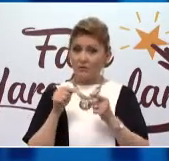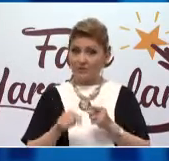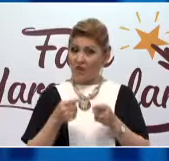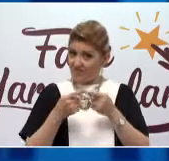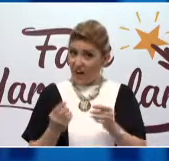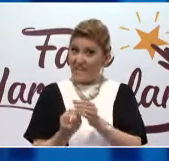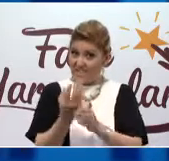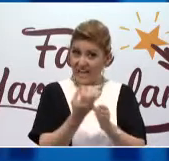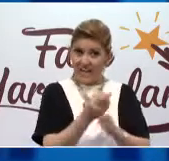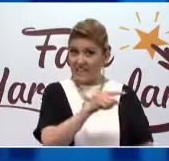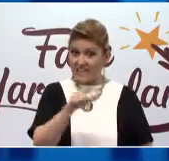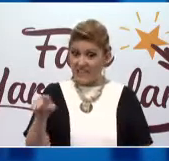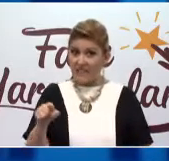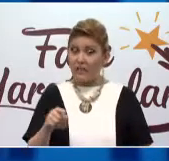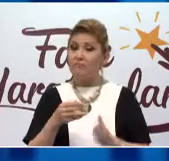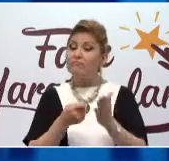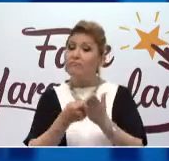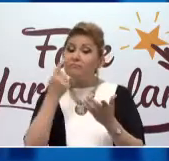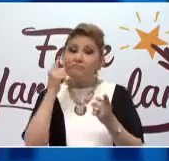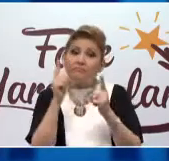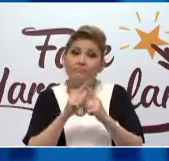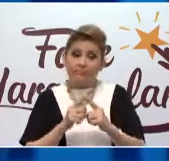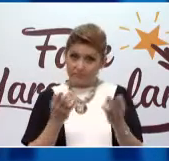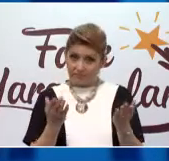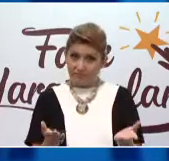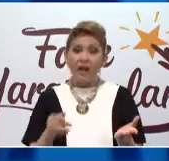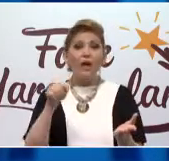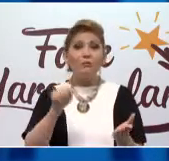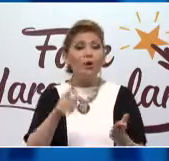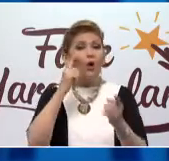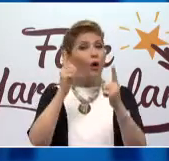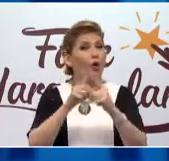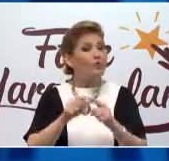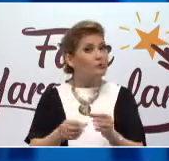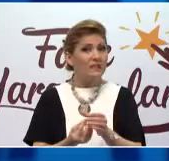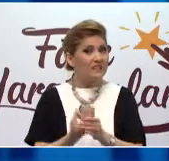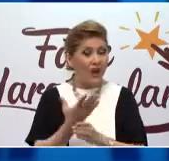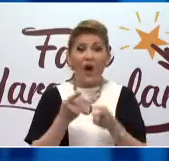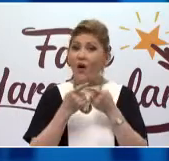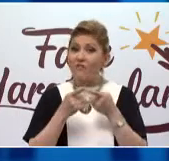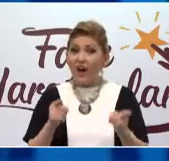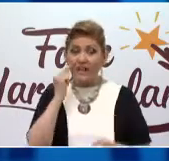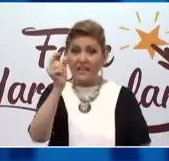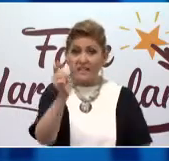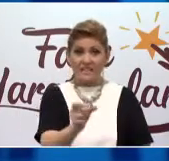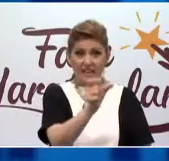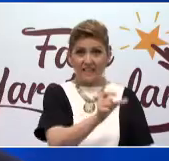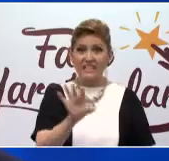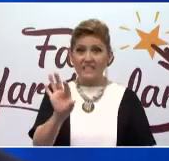Fark yaratanlarımız etkisini ölçelim dedik. Evet. Ve bu ölçümden şu çıktı. Fark yaratan